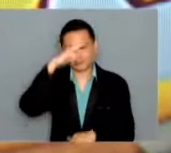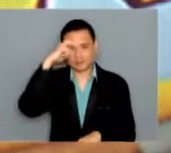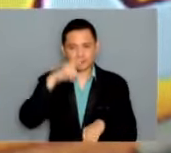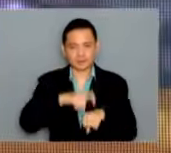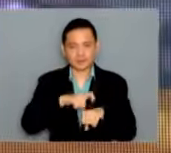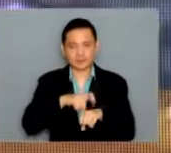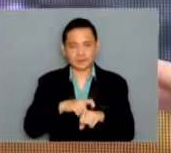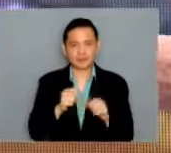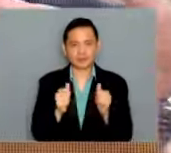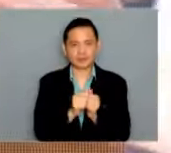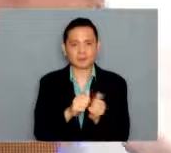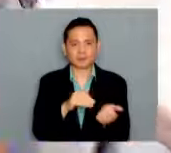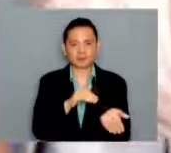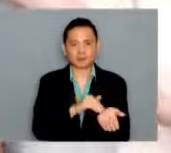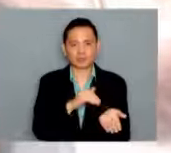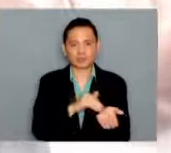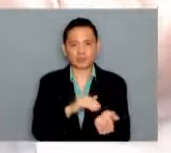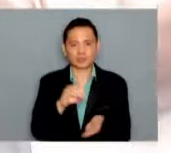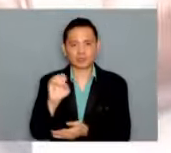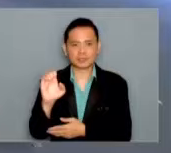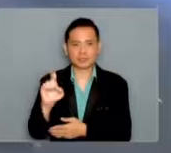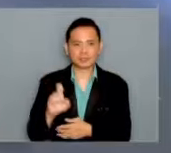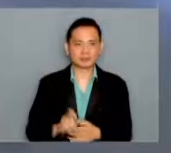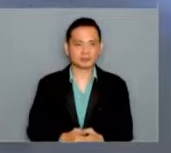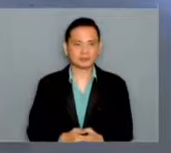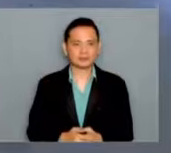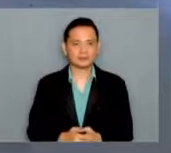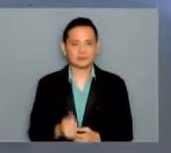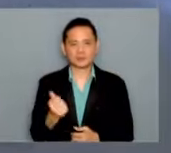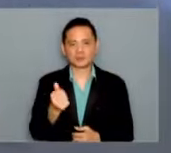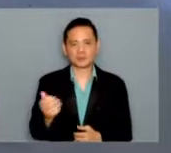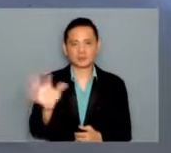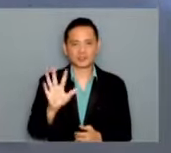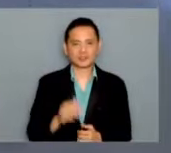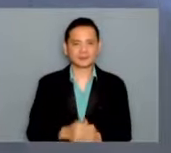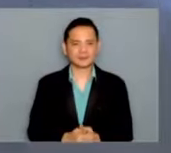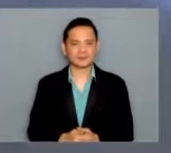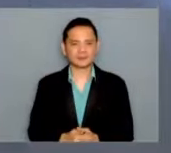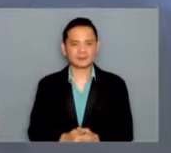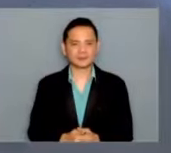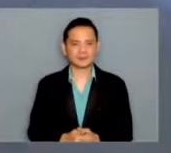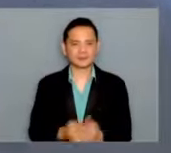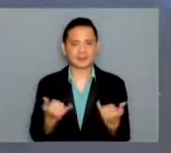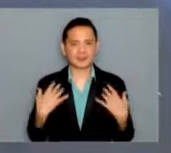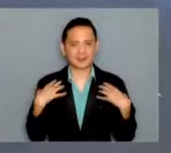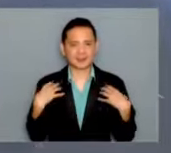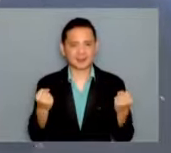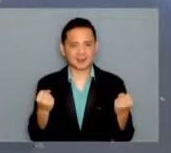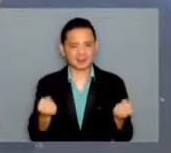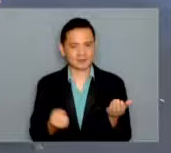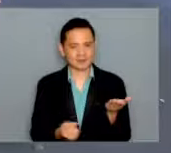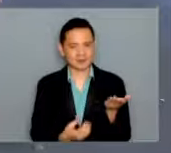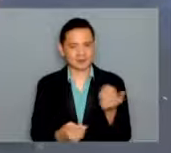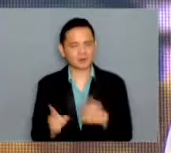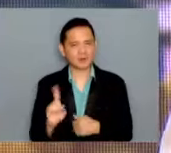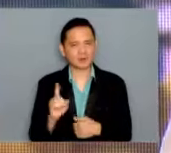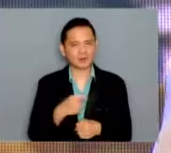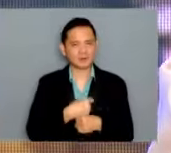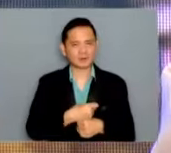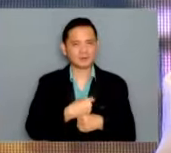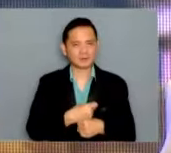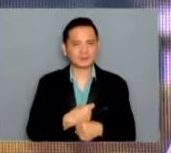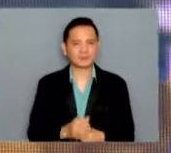Doc Dex Makalinta. Good morning, Doc Dex. Good morning. Good morning. Namang healthy recipe. Oh, ano ito, Doc Dex? Gagawa tayo